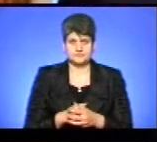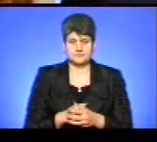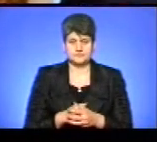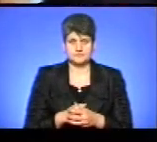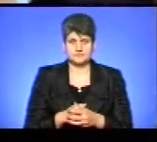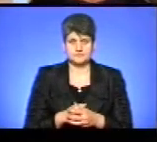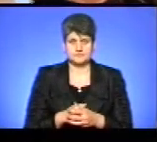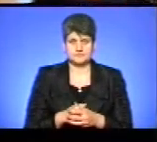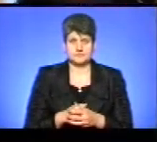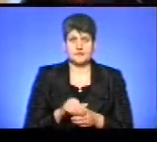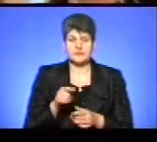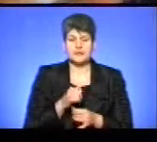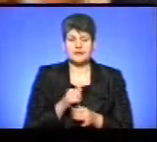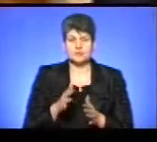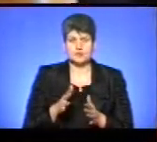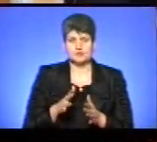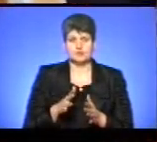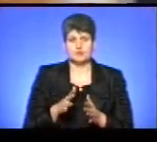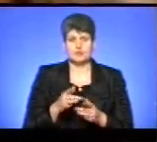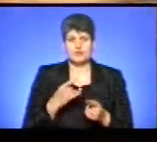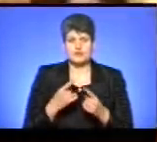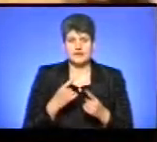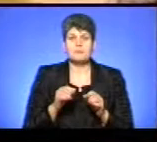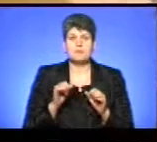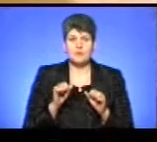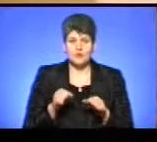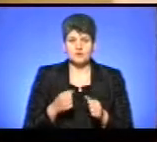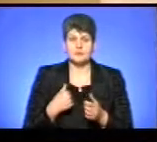наскільки я розумію, ми не можемо дійти до якогось.